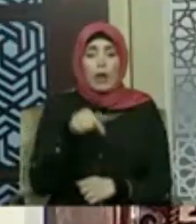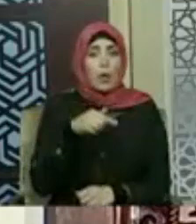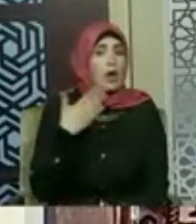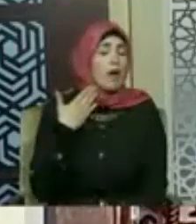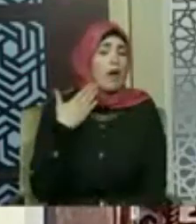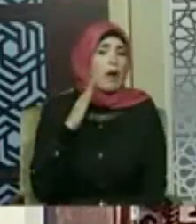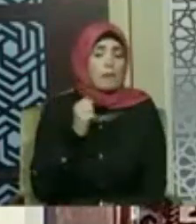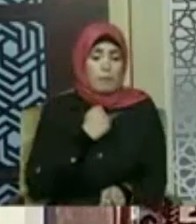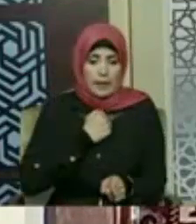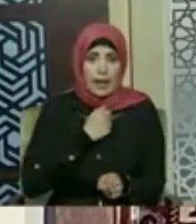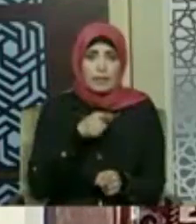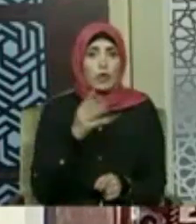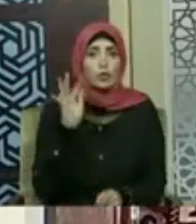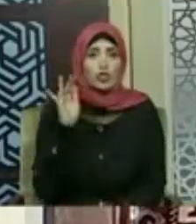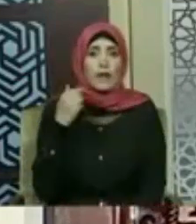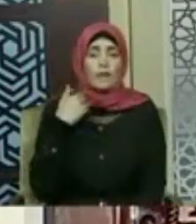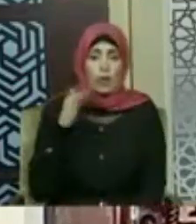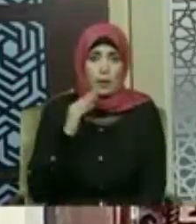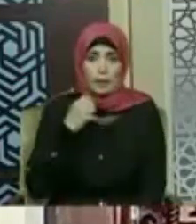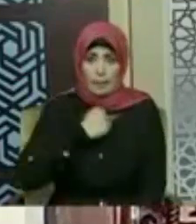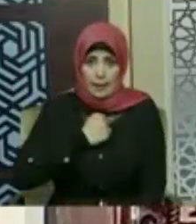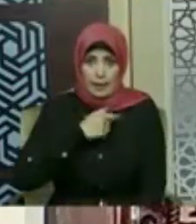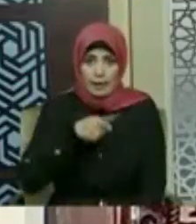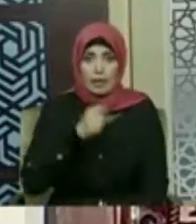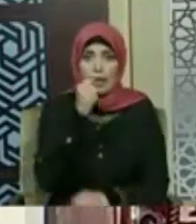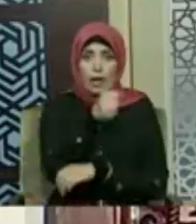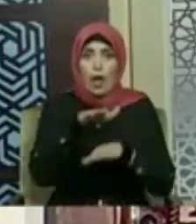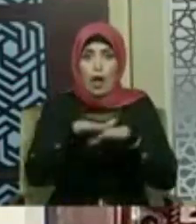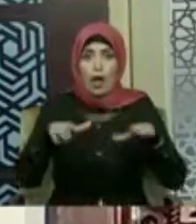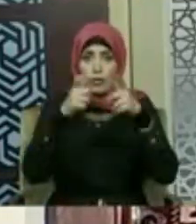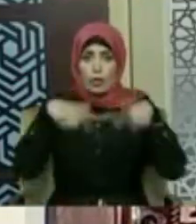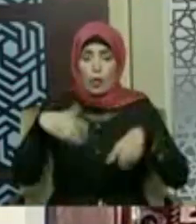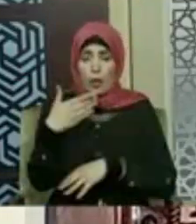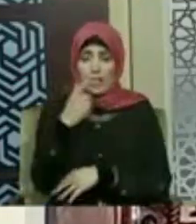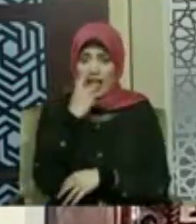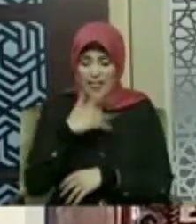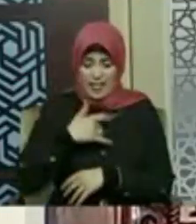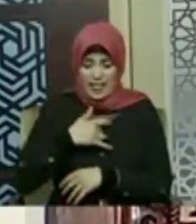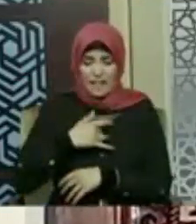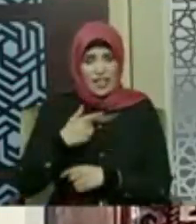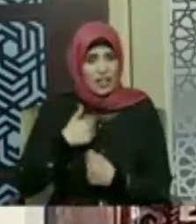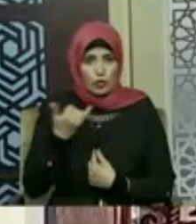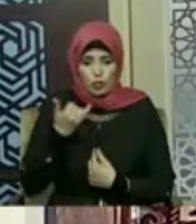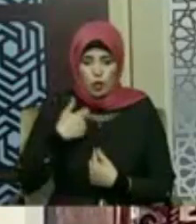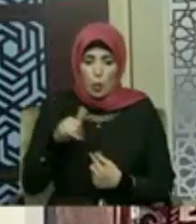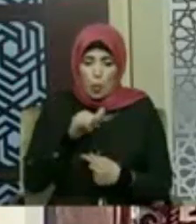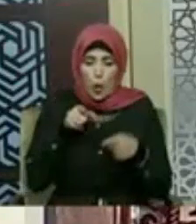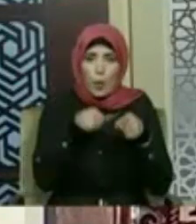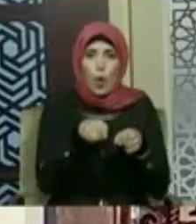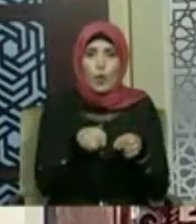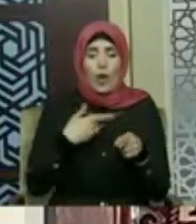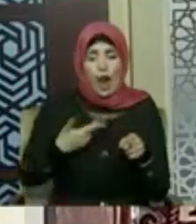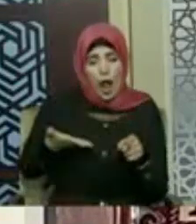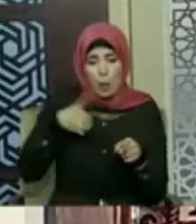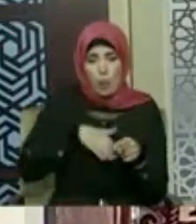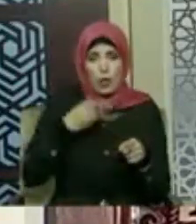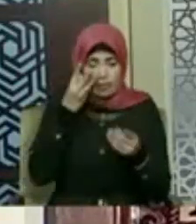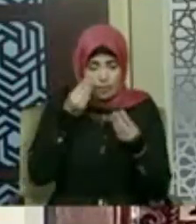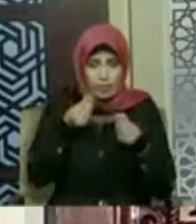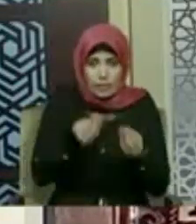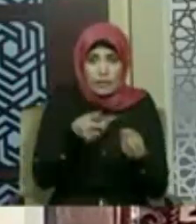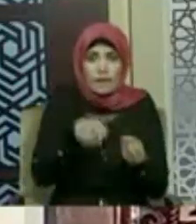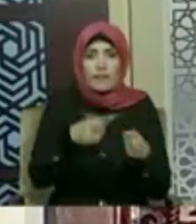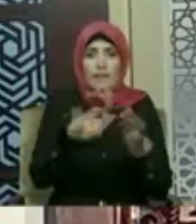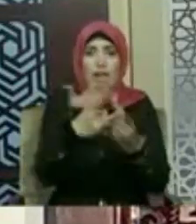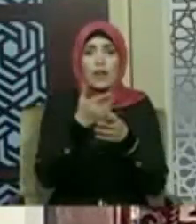أرضنا. لنا وطن بأنفسنا نقيه، لنا وطن